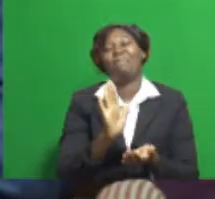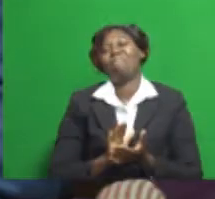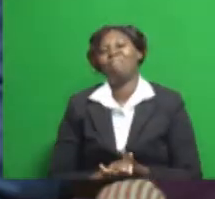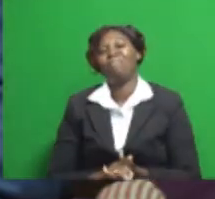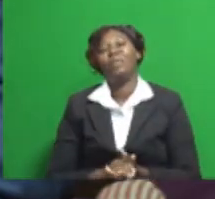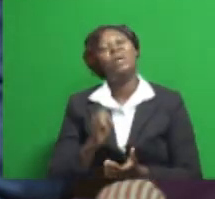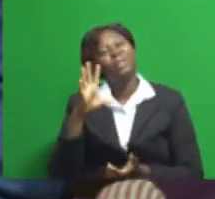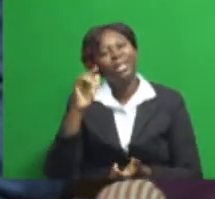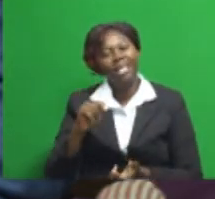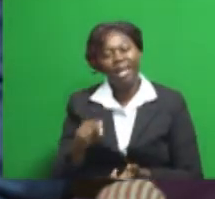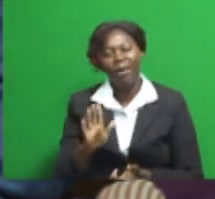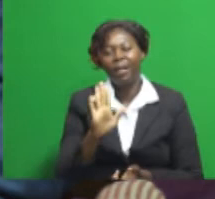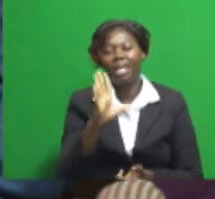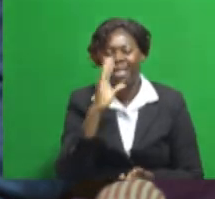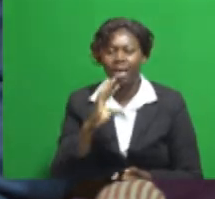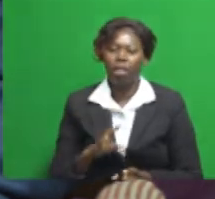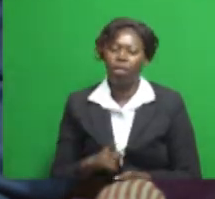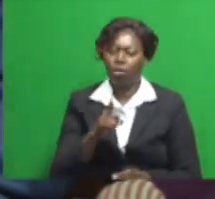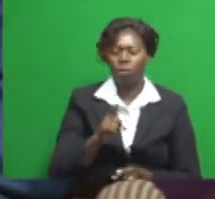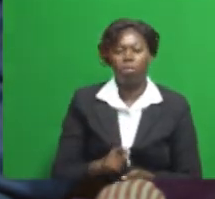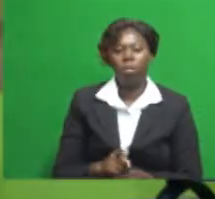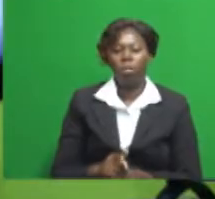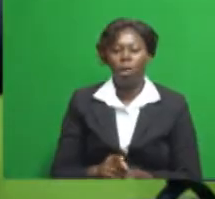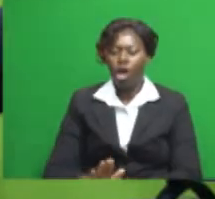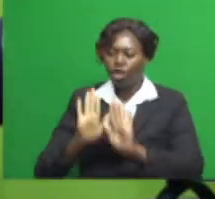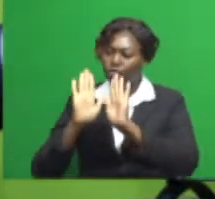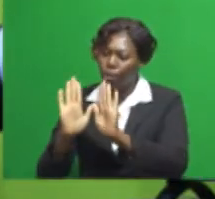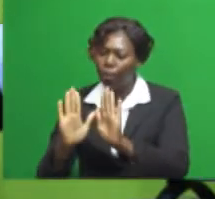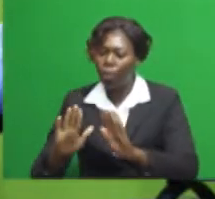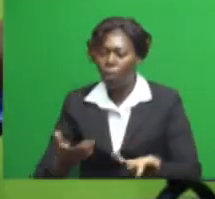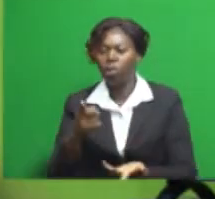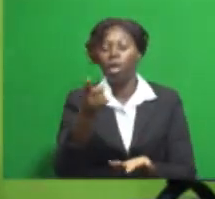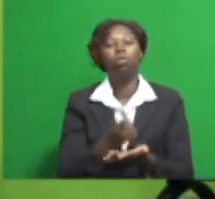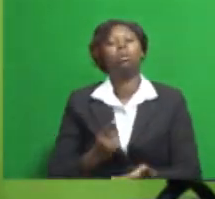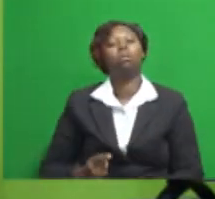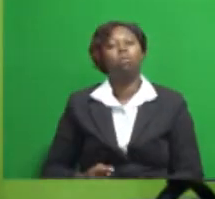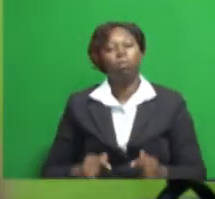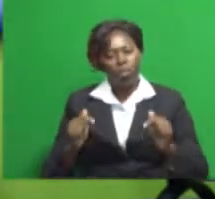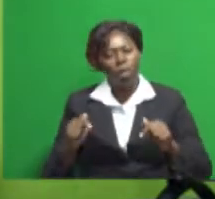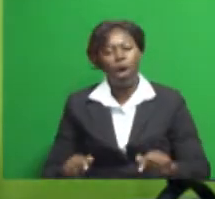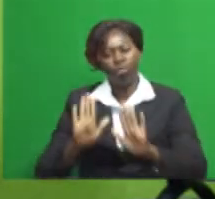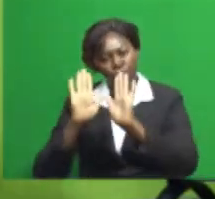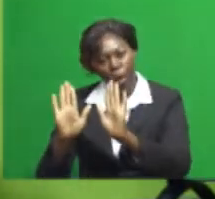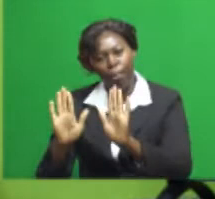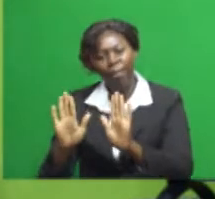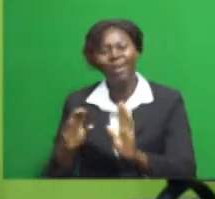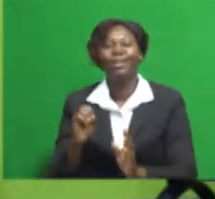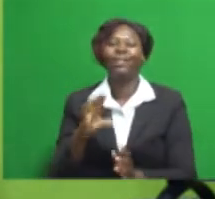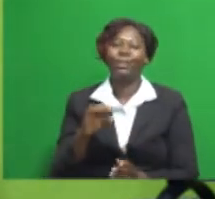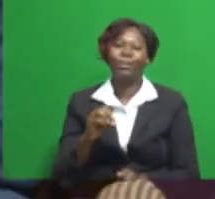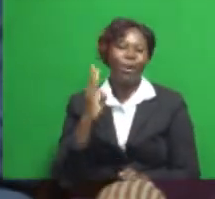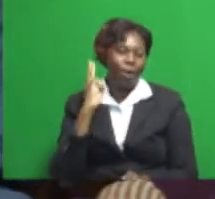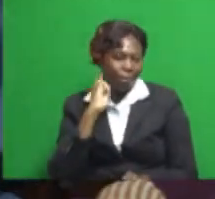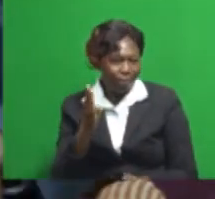zvamuri kuita tisarambe tichinetsana chiregai zvamuri kuita hazvinyatsotaurweka unozaka saka Petro hanzi akapindura kuti kudii